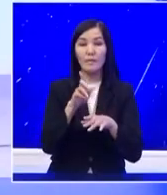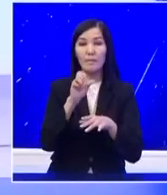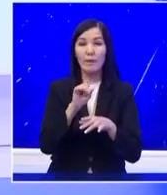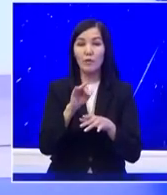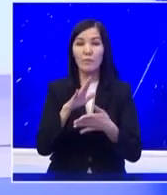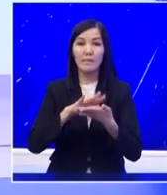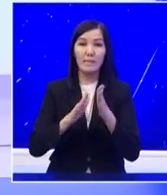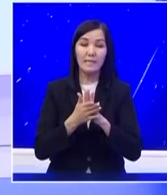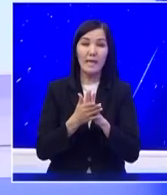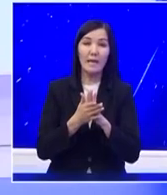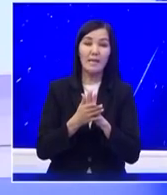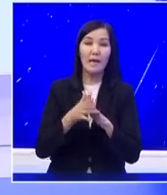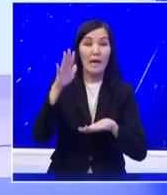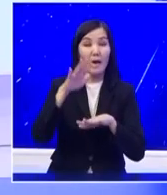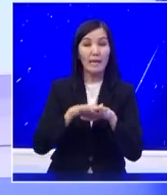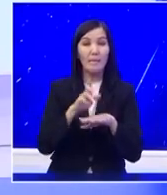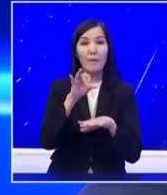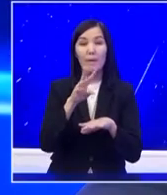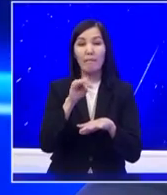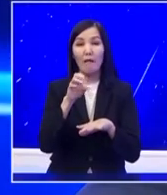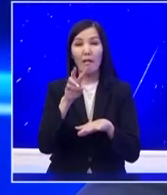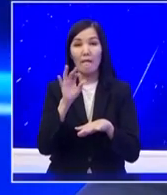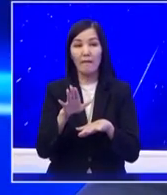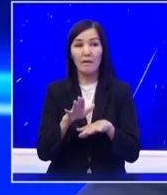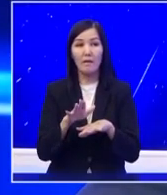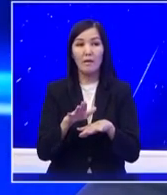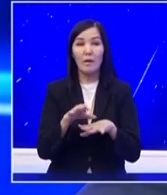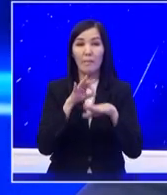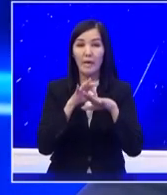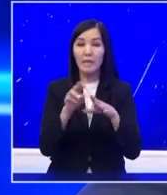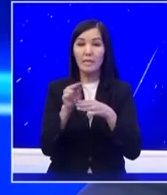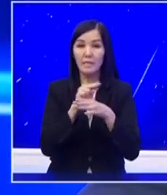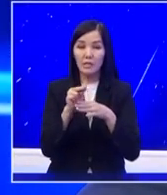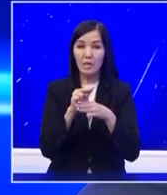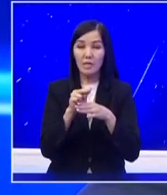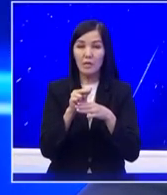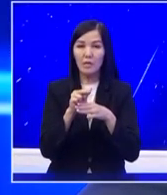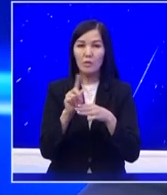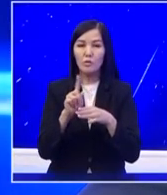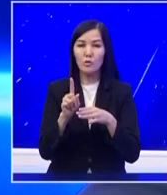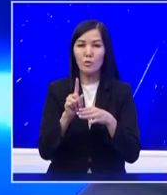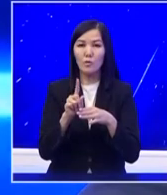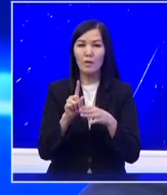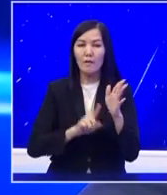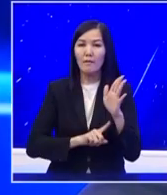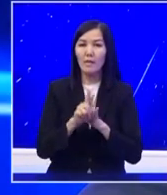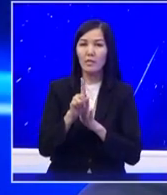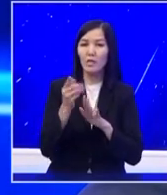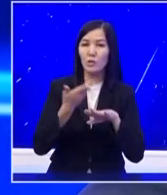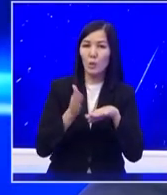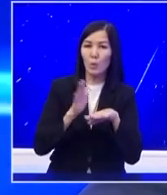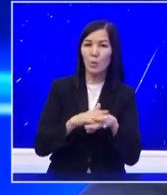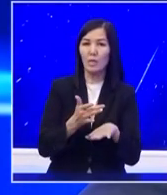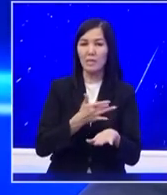состоянии здоровья главы края ЖТСУ Амандыка Баталова. Проходил лечение, но в связи с тем, что у него началась одышка и